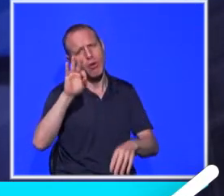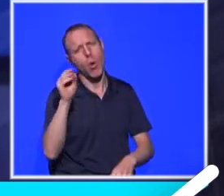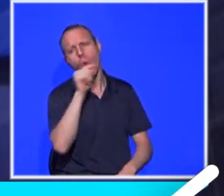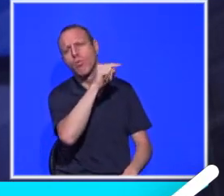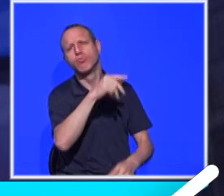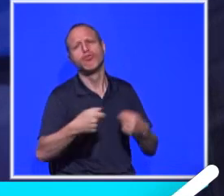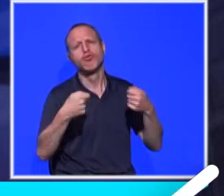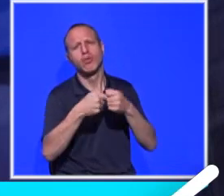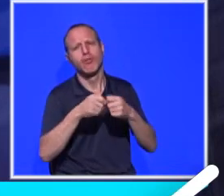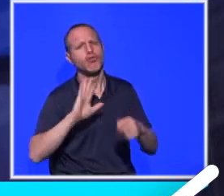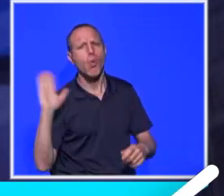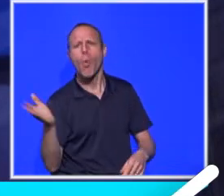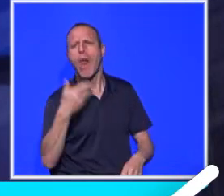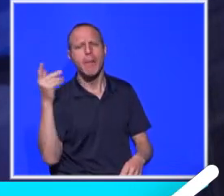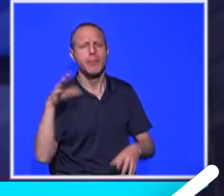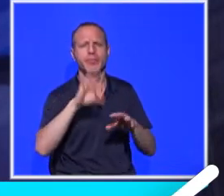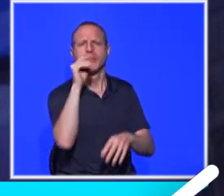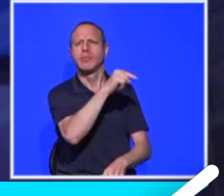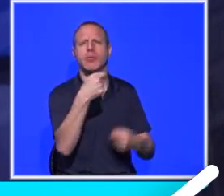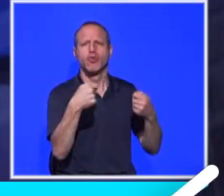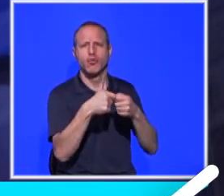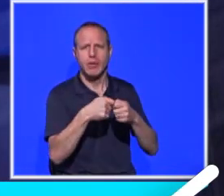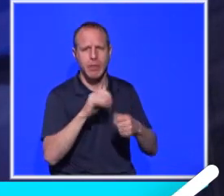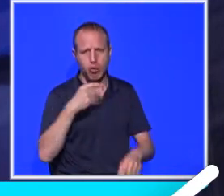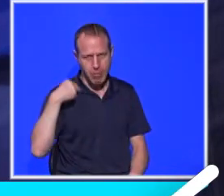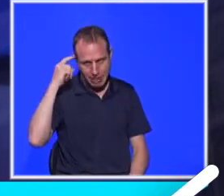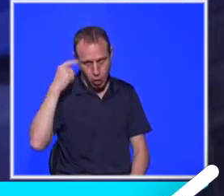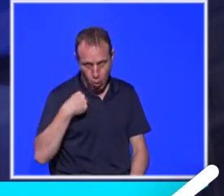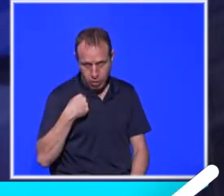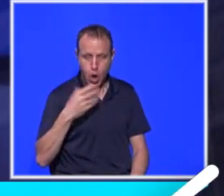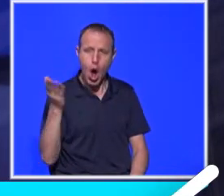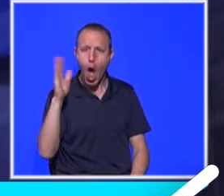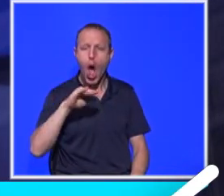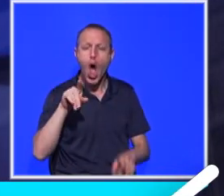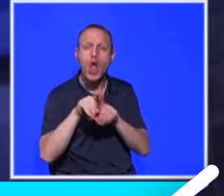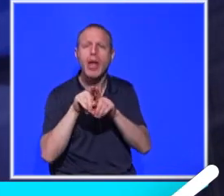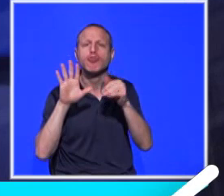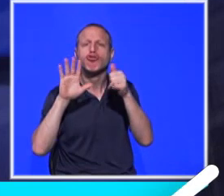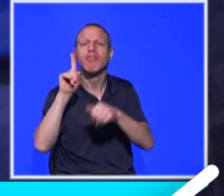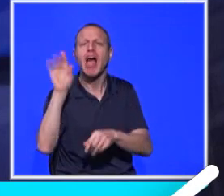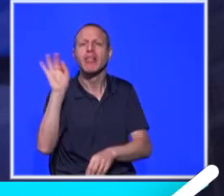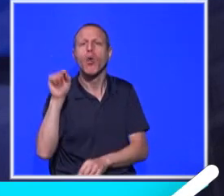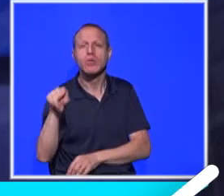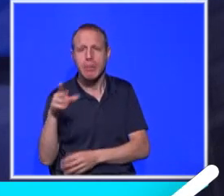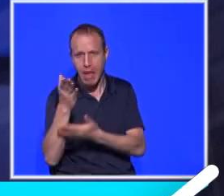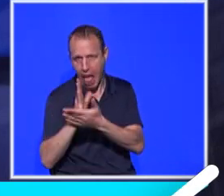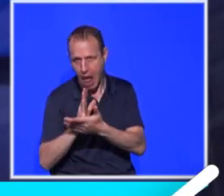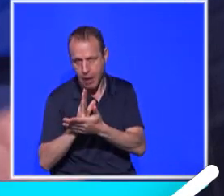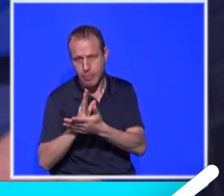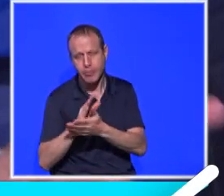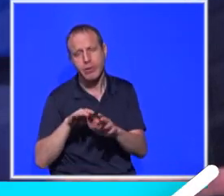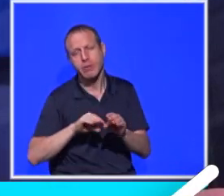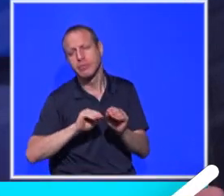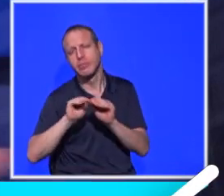מבחינתי, שכולם יצביעו למשותפת. מבחינתי, מה שמדאיג אותי, זה אותם 61 אחוזים, שחלקם כנראה